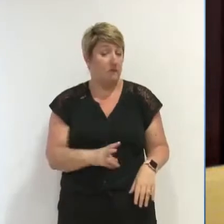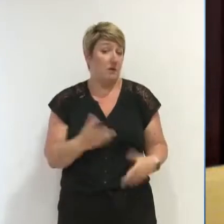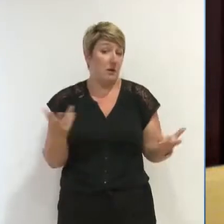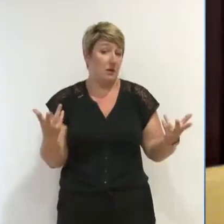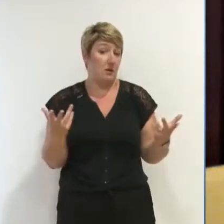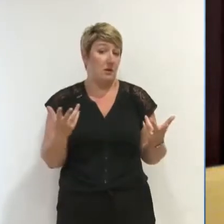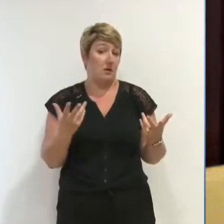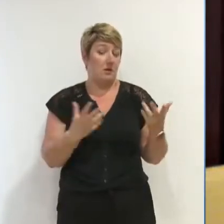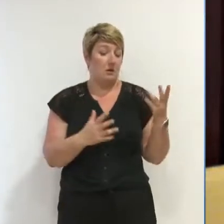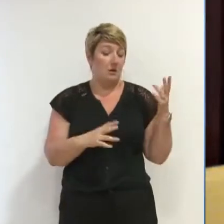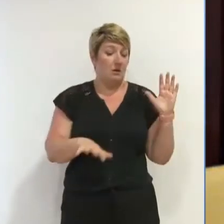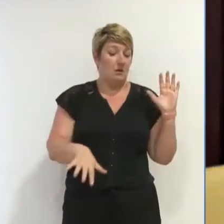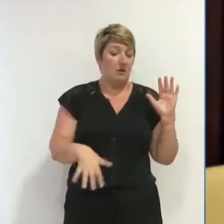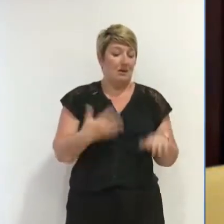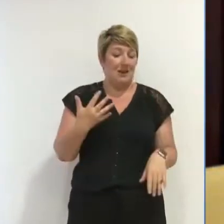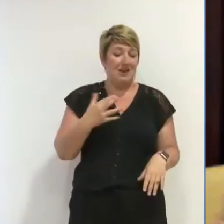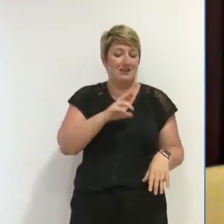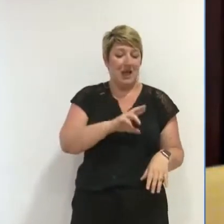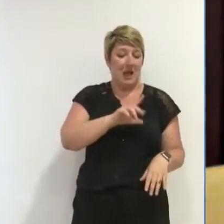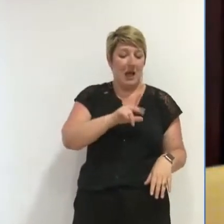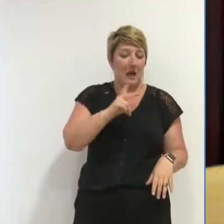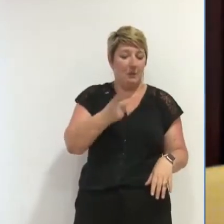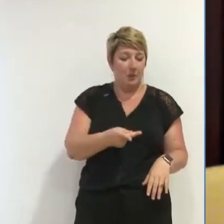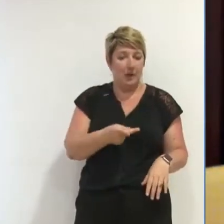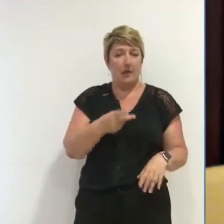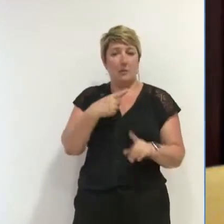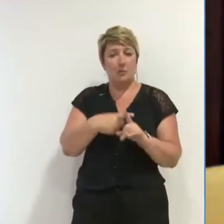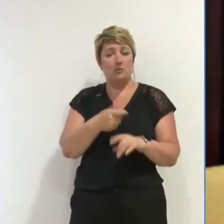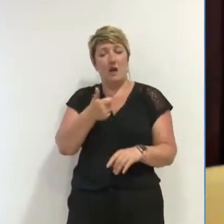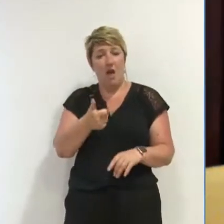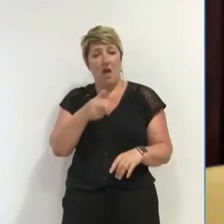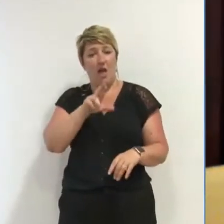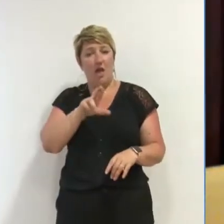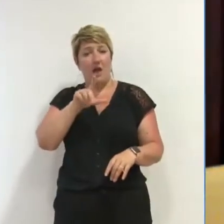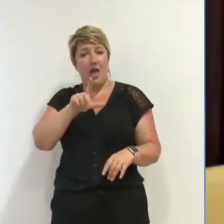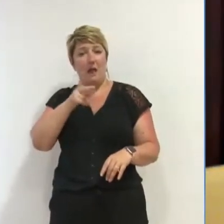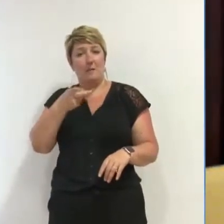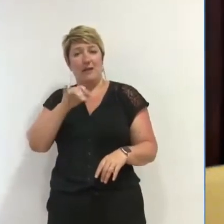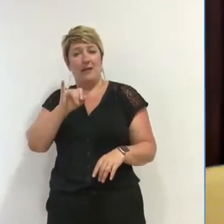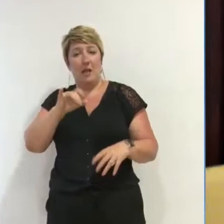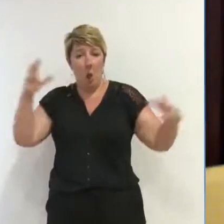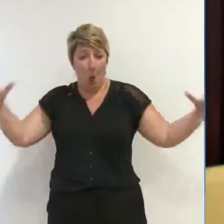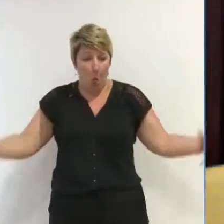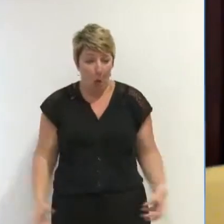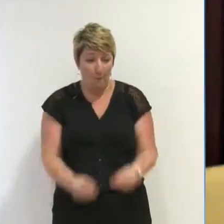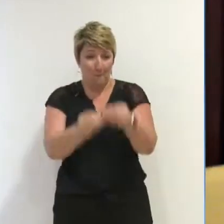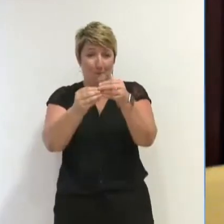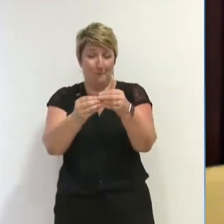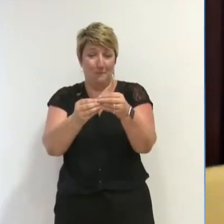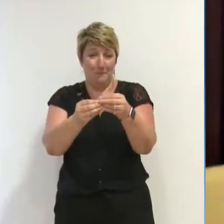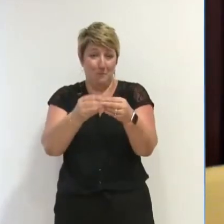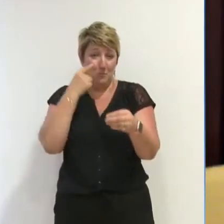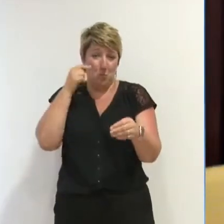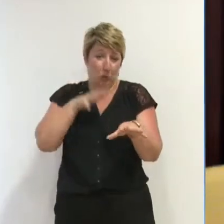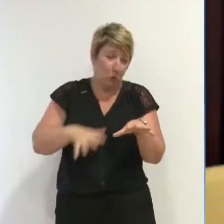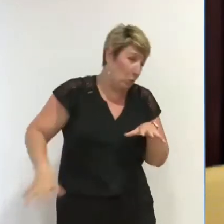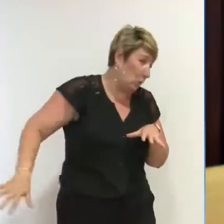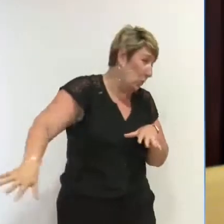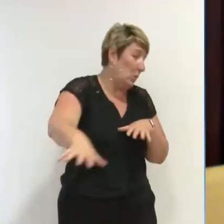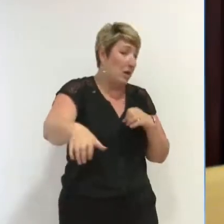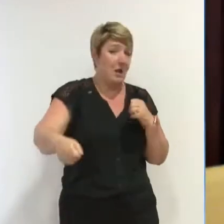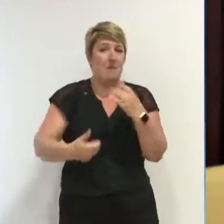de 15 RLP plus un RLPI aujourd'hui à un seul RLPI sur l'ensemble du territoire